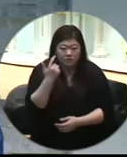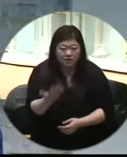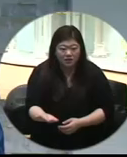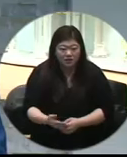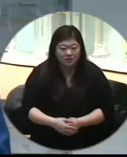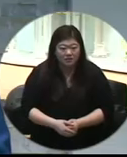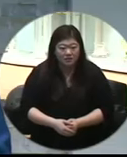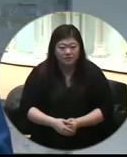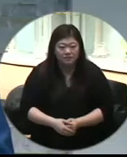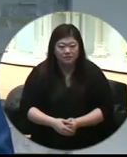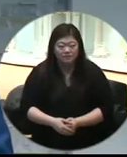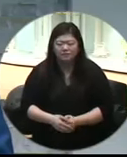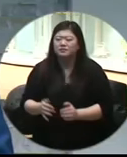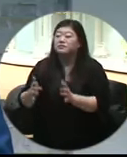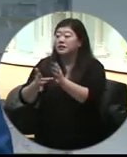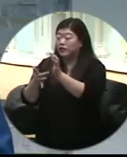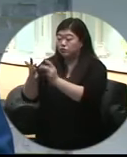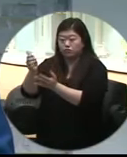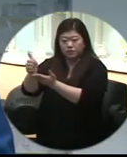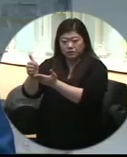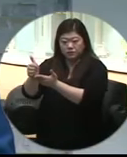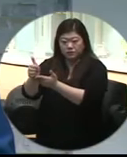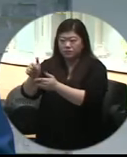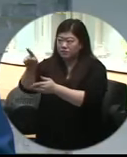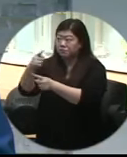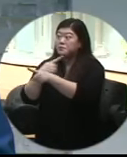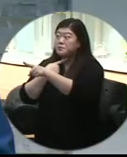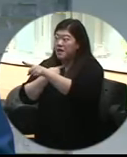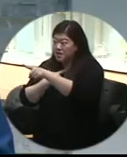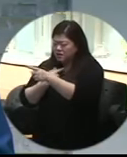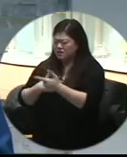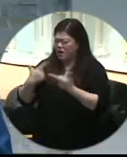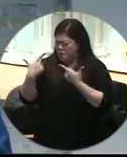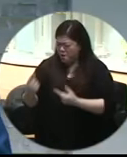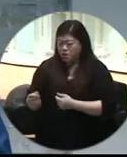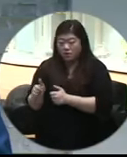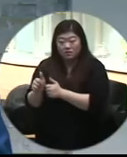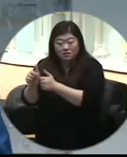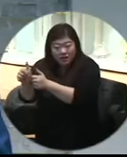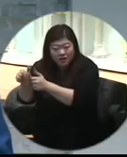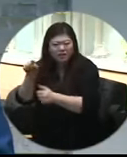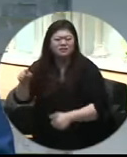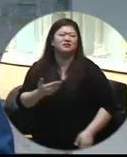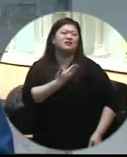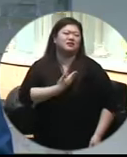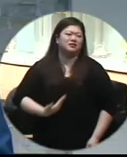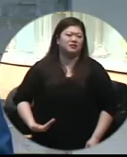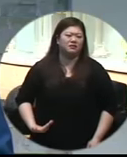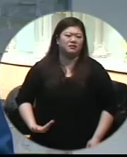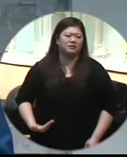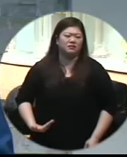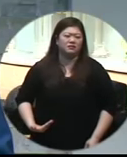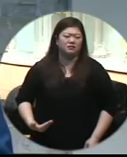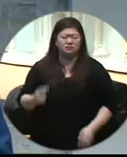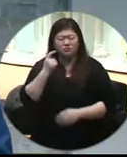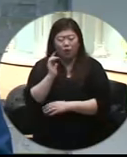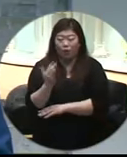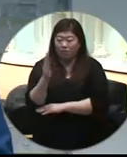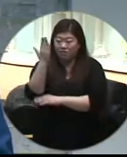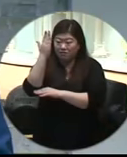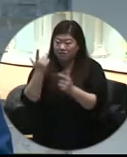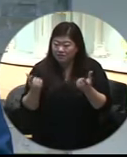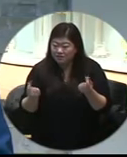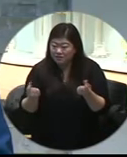예수님이 가신 그 길을 가는 것이 그리스도의 제자예요. 그 허비가 아니에요. 영원한 거예요.